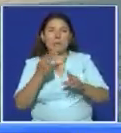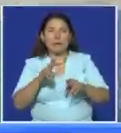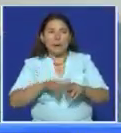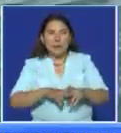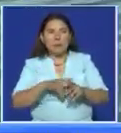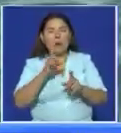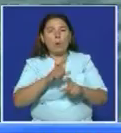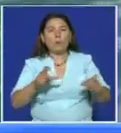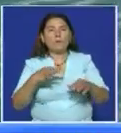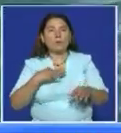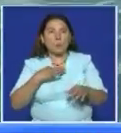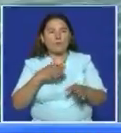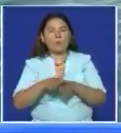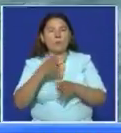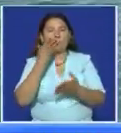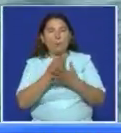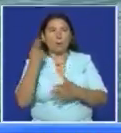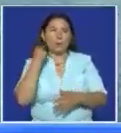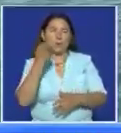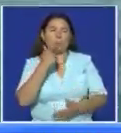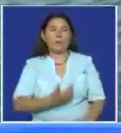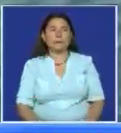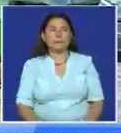отважные люди все равно выполняют свой долг.